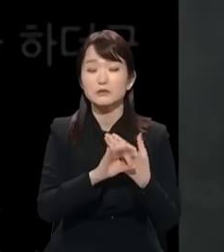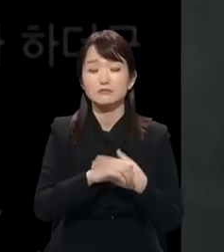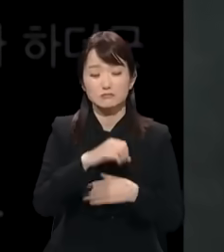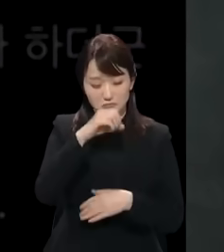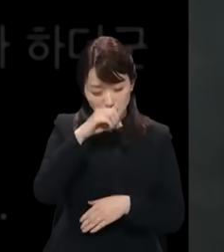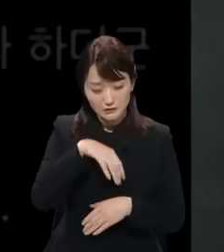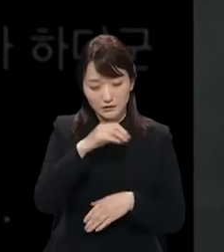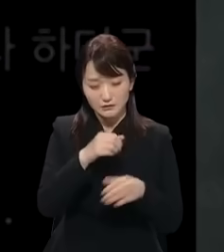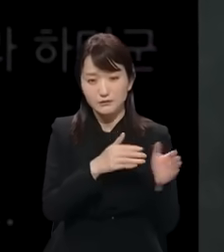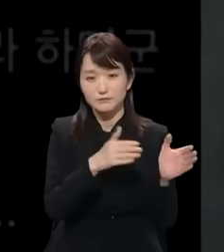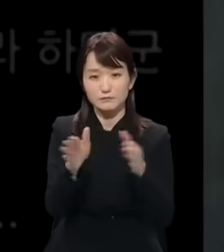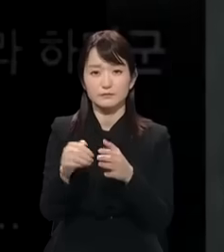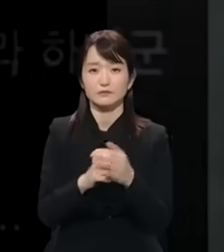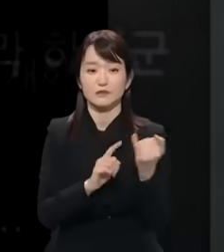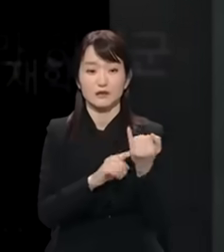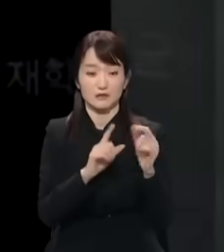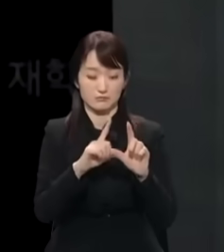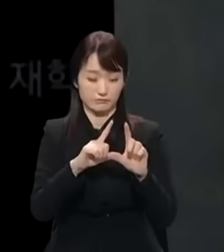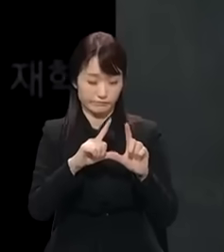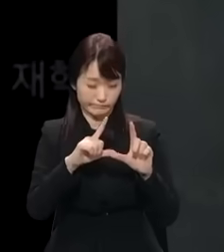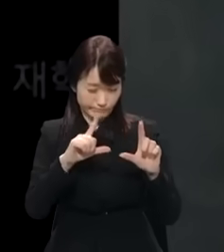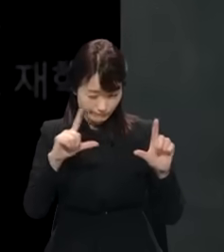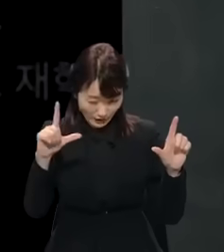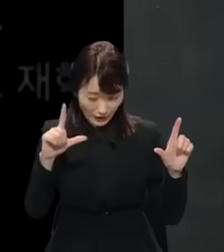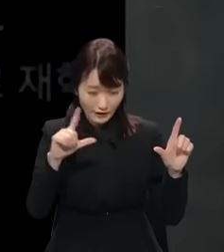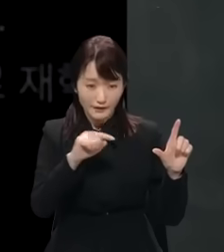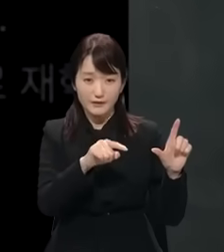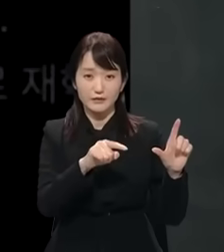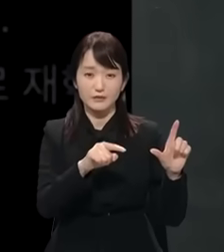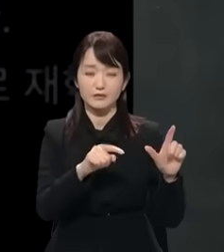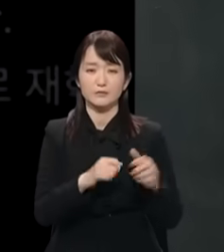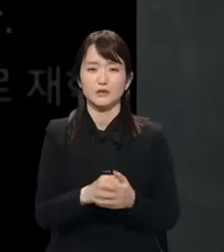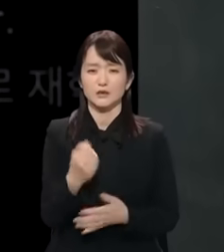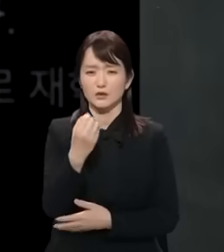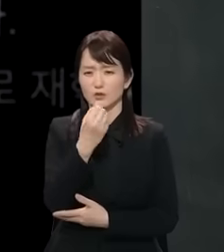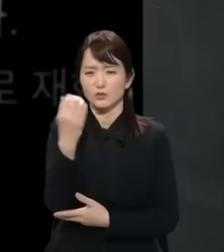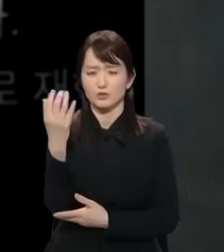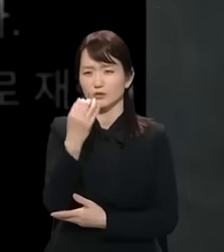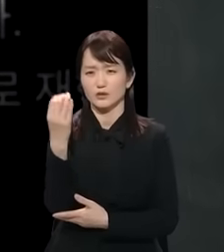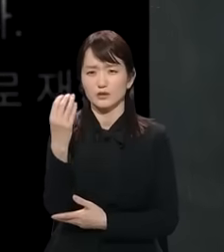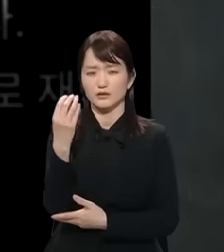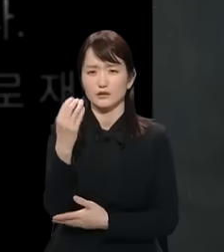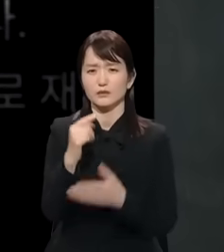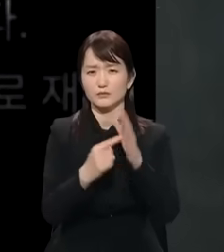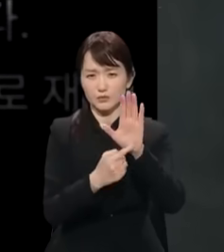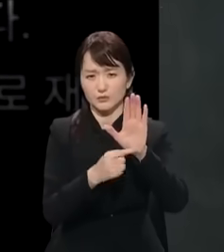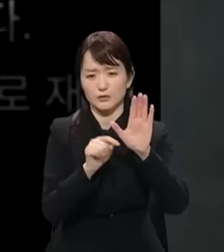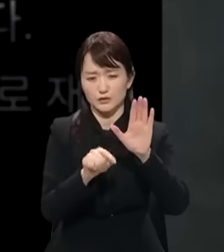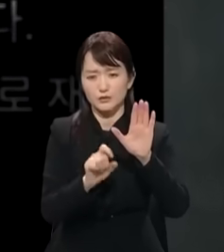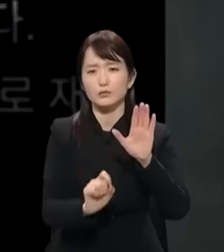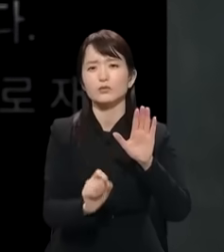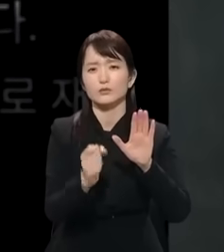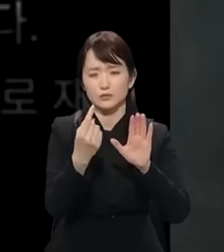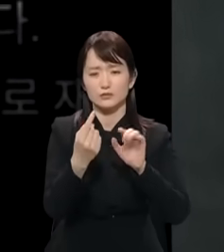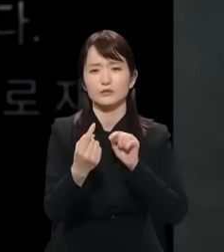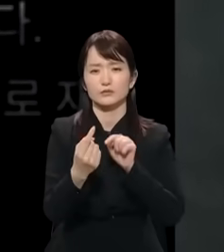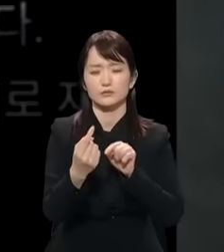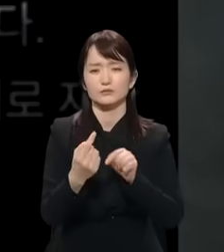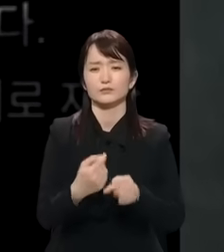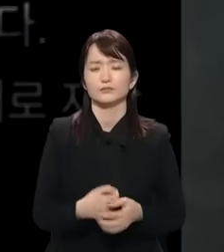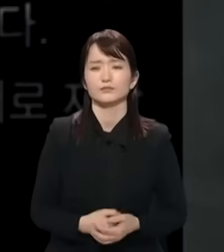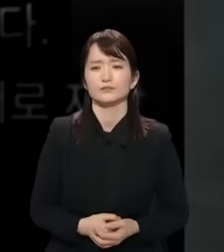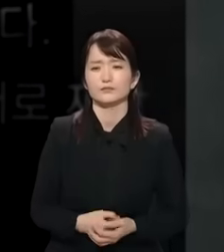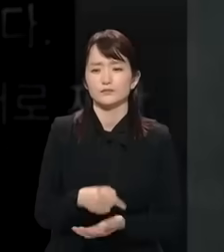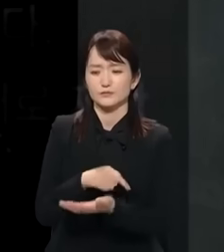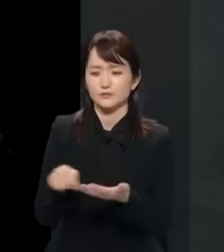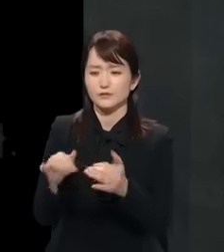있는데 그 유명인이 돼서 지속적으로 어떤 언론에 나온다든가 이렇게 되기 때문에 이제 그것에 대해서 자꾸 어 그